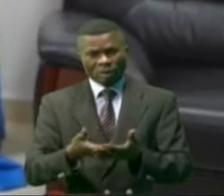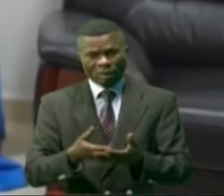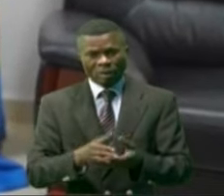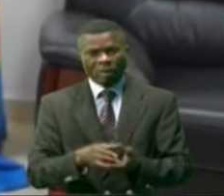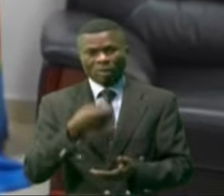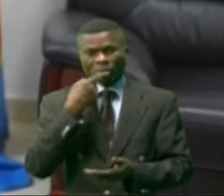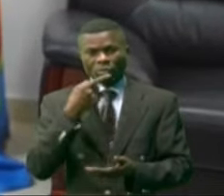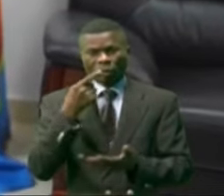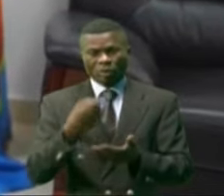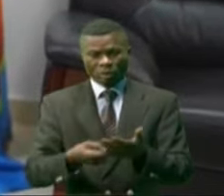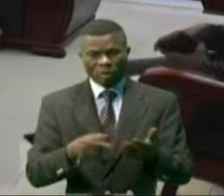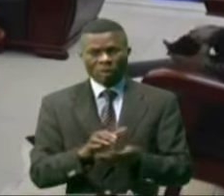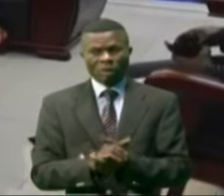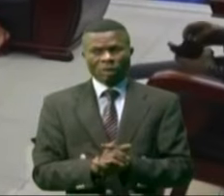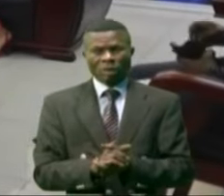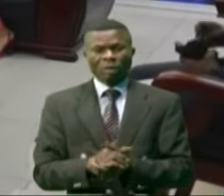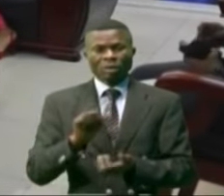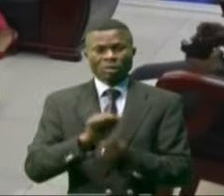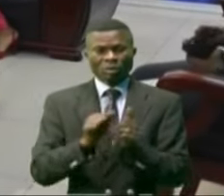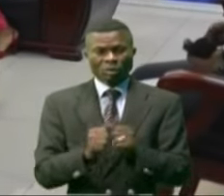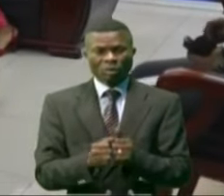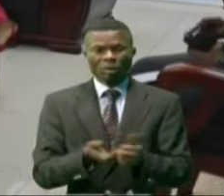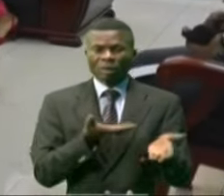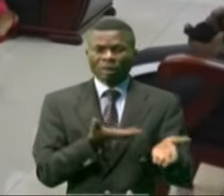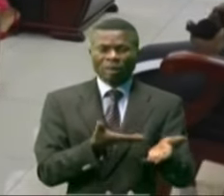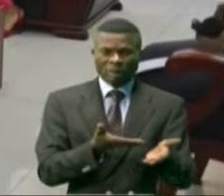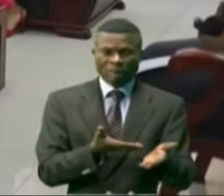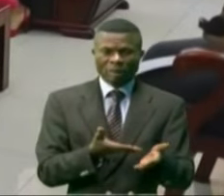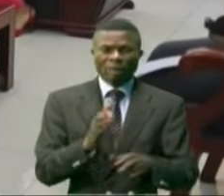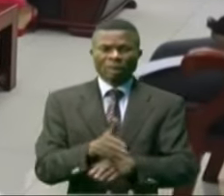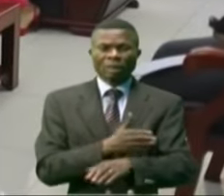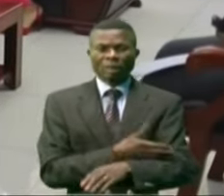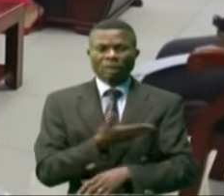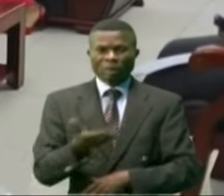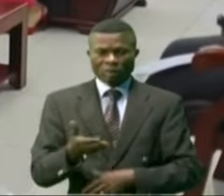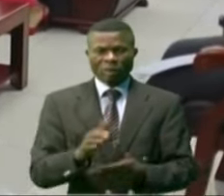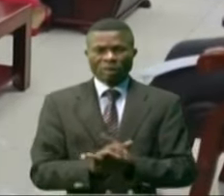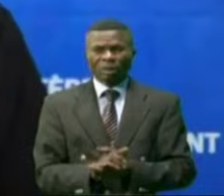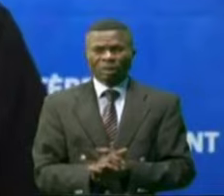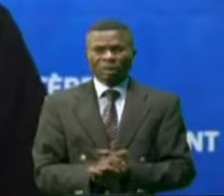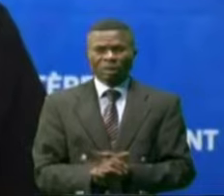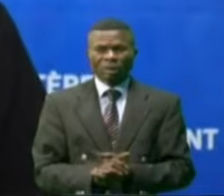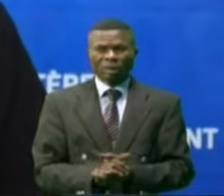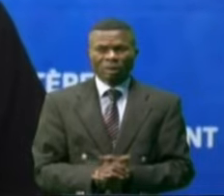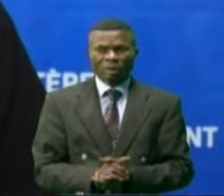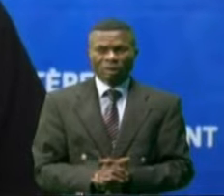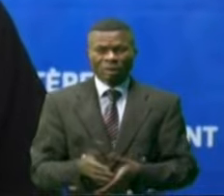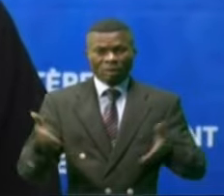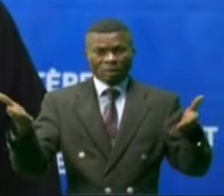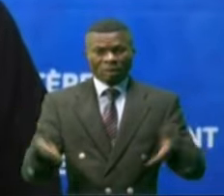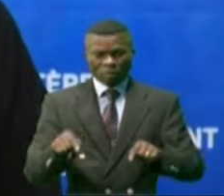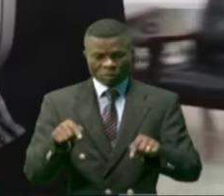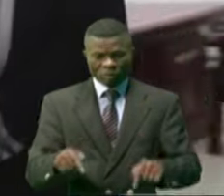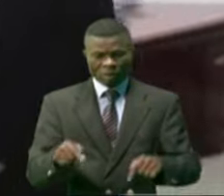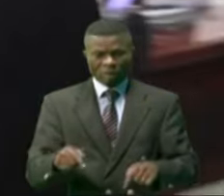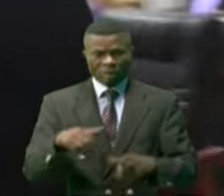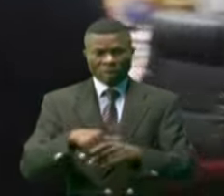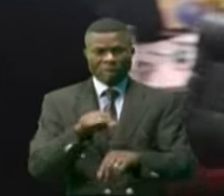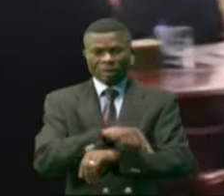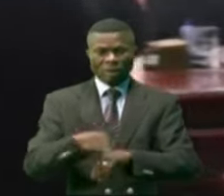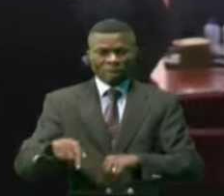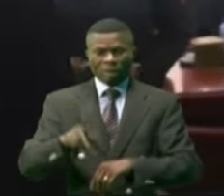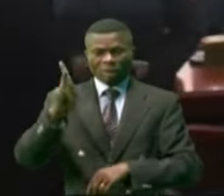provinciale seront réalisées pour faciliter le travail des entrepreneurs dans cette partie de la République. Ma présence ici au sein du ministère de